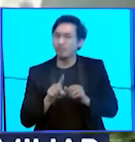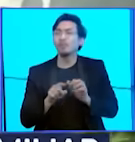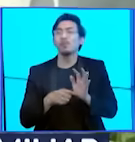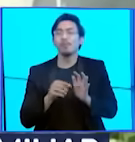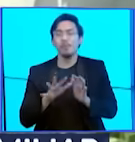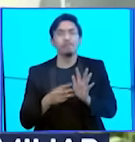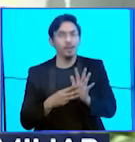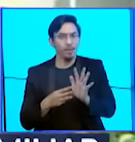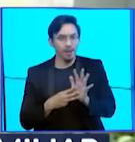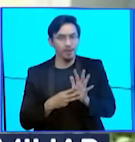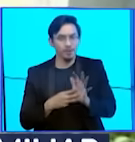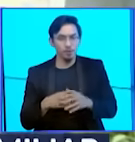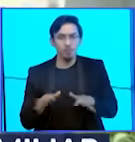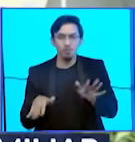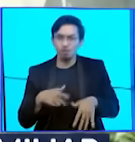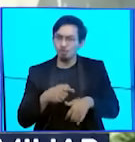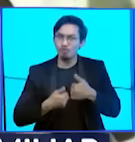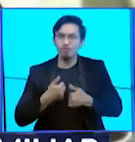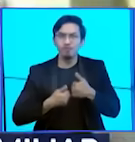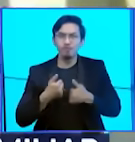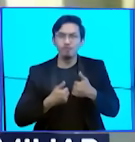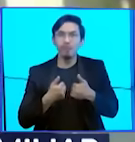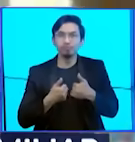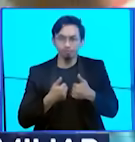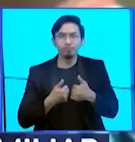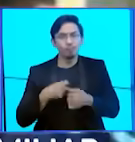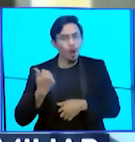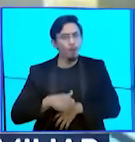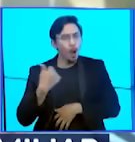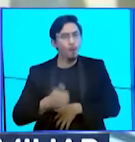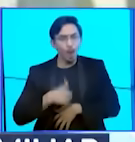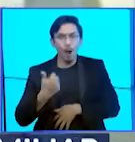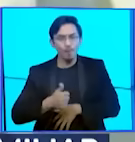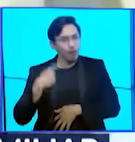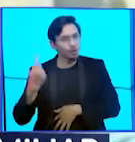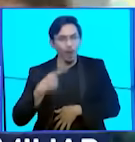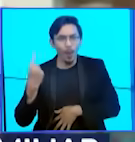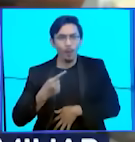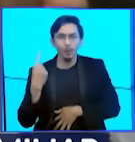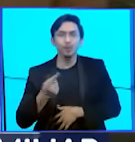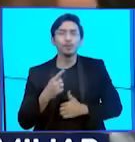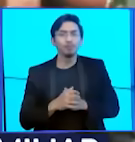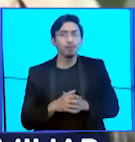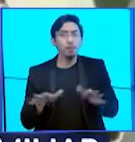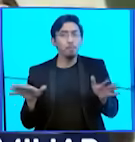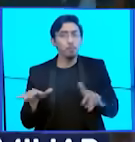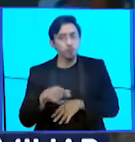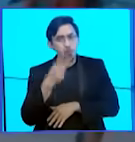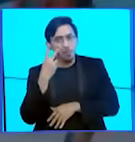burung dara balap hasil tangkaran Junet. Sepintas, penampakan fisik jaguar berusia 5 tahun ini sama seperti burung dara